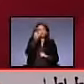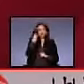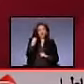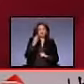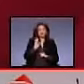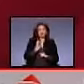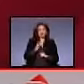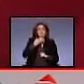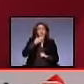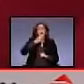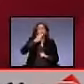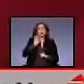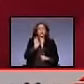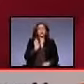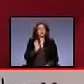عملتهاش لكن